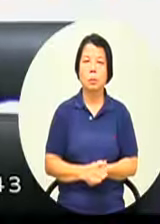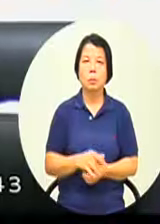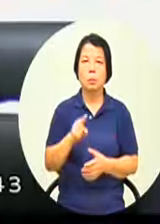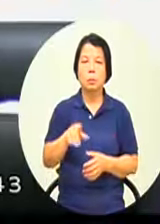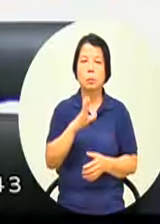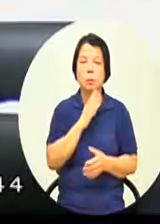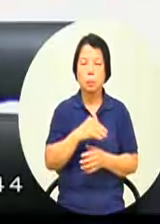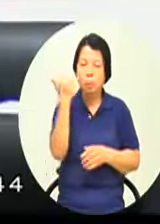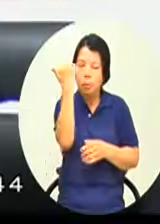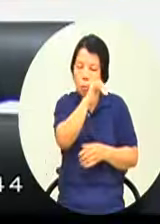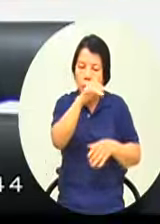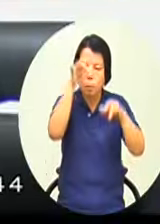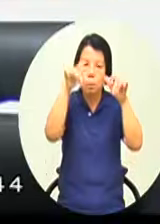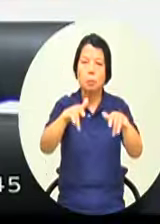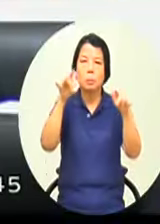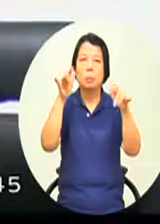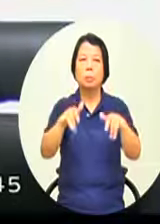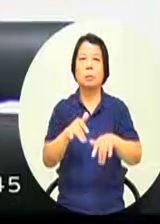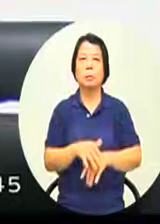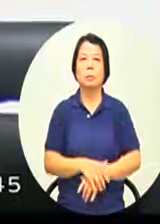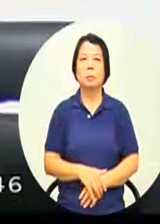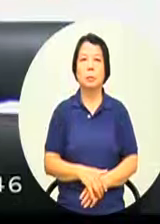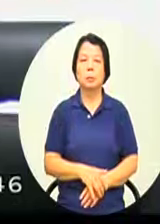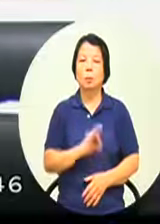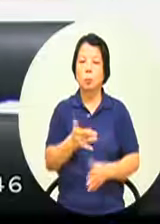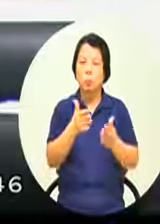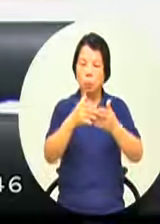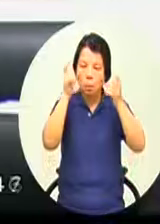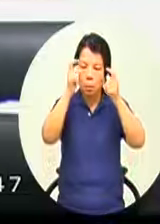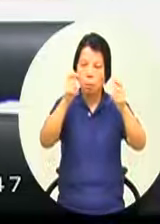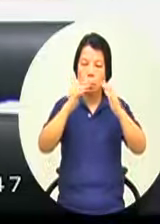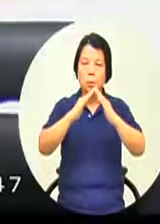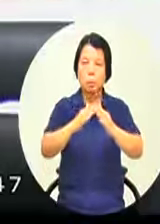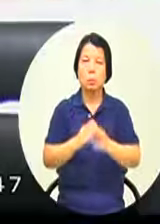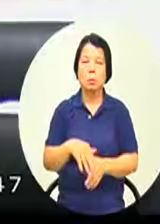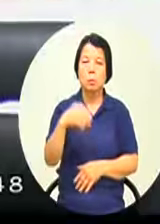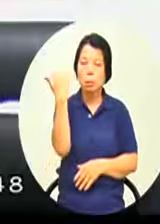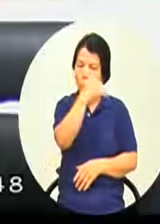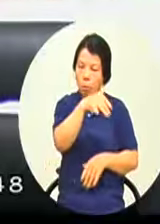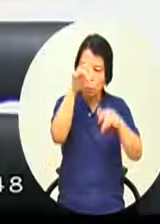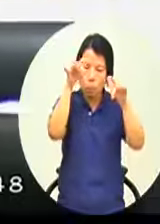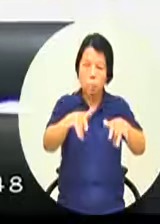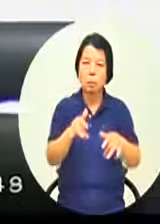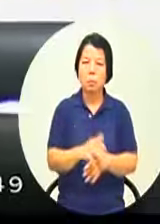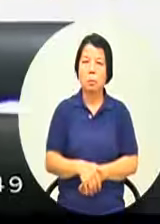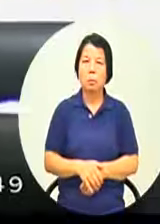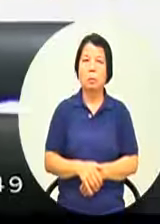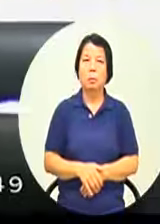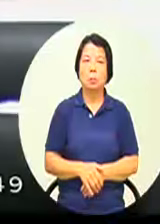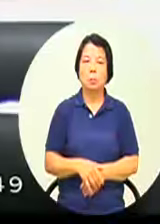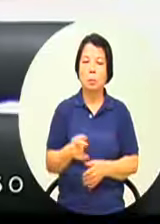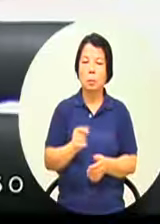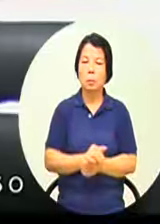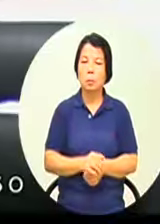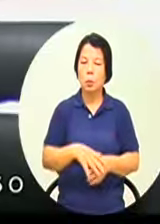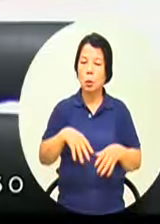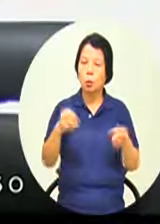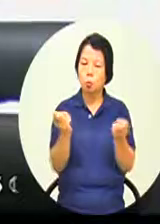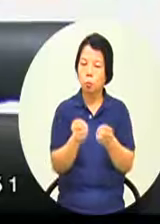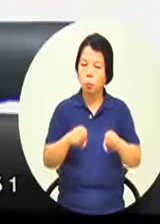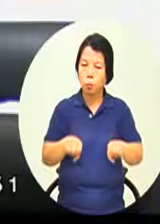是突然来的大雨，为什么高雄市针对于突然来的大雨，它嘛会造成这么大的灾